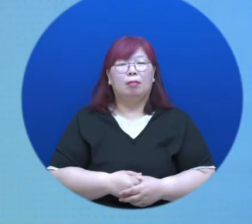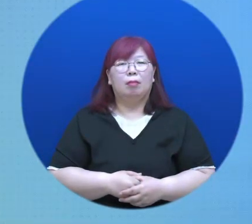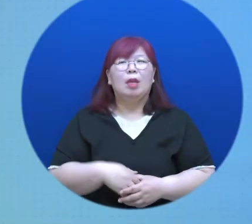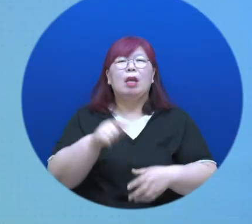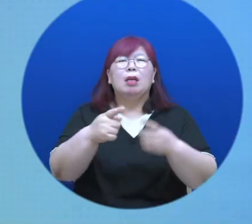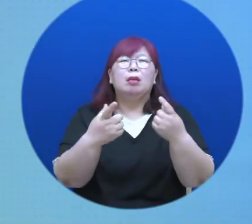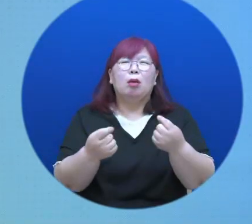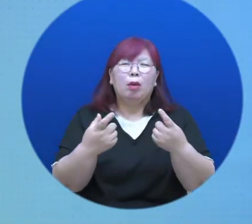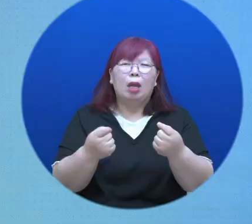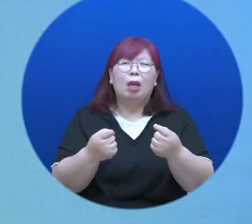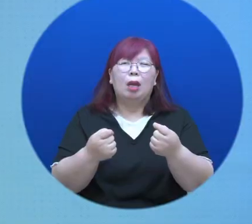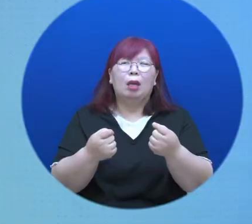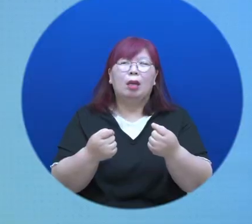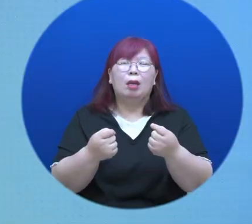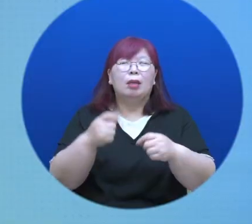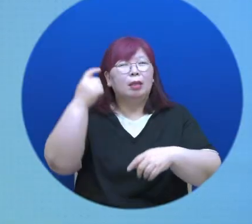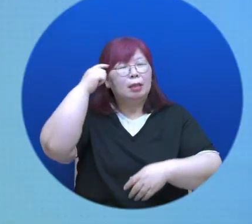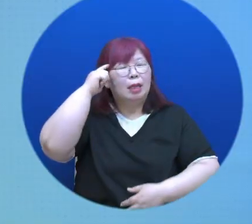그렇게 결론 내리기 전에